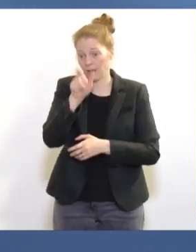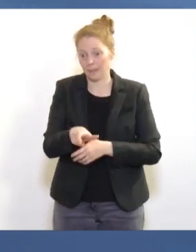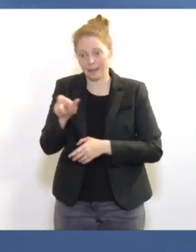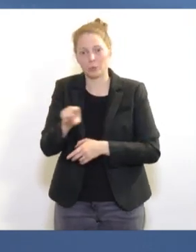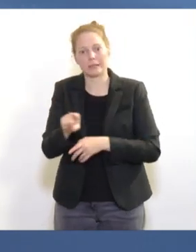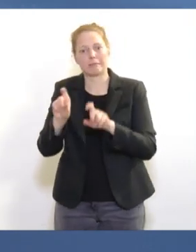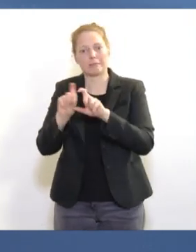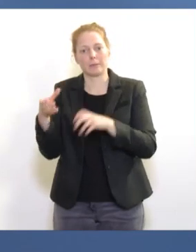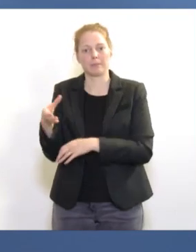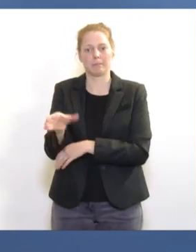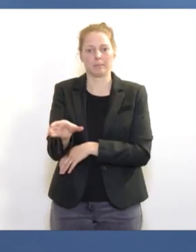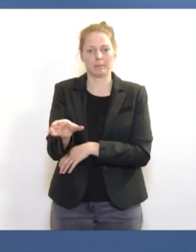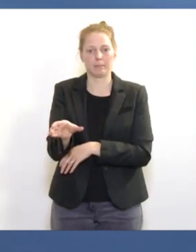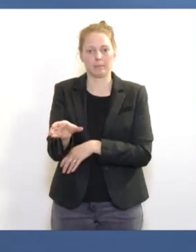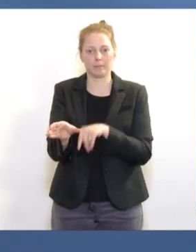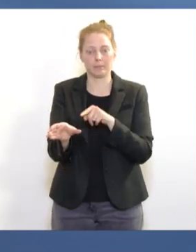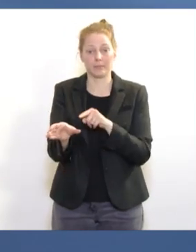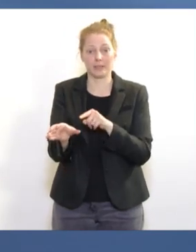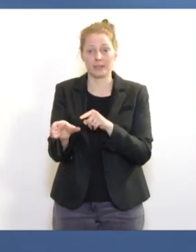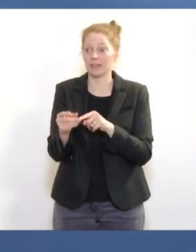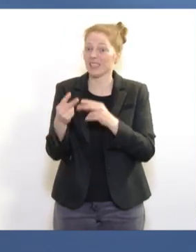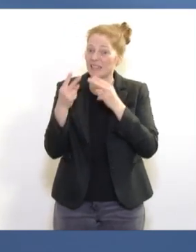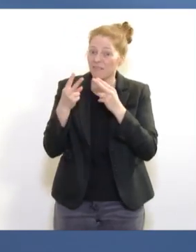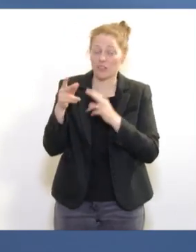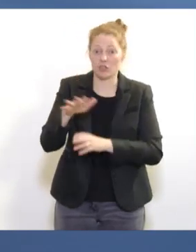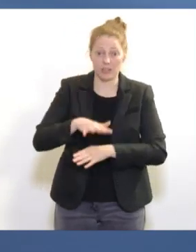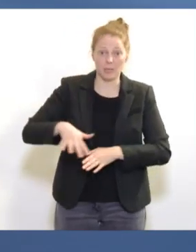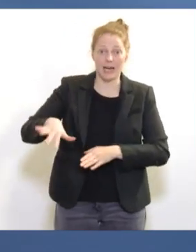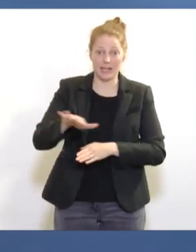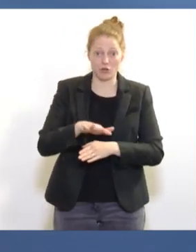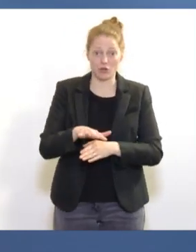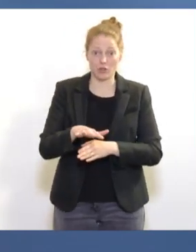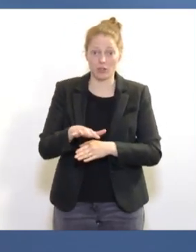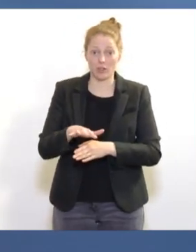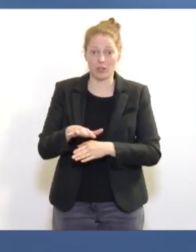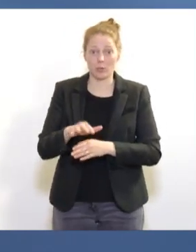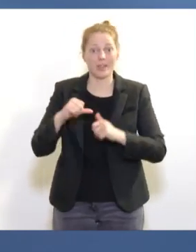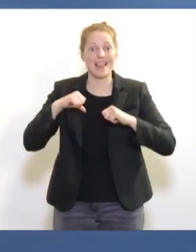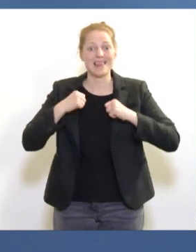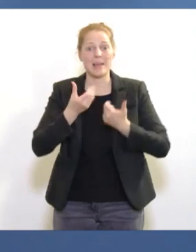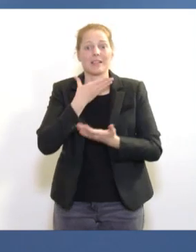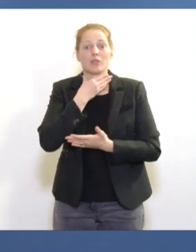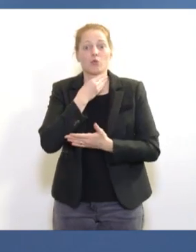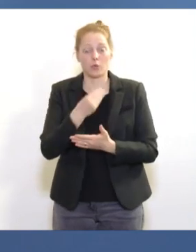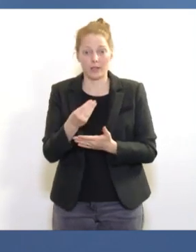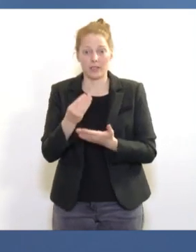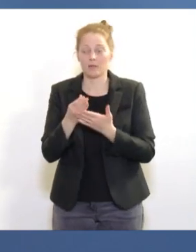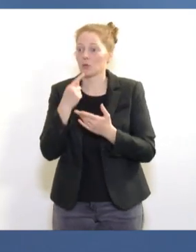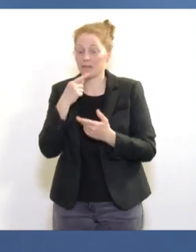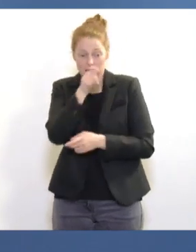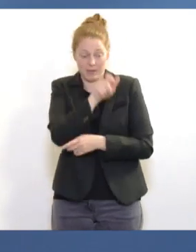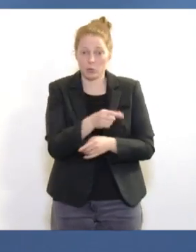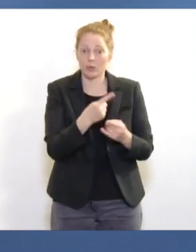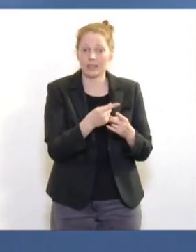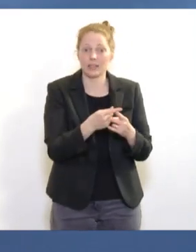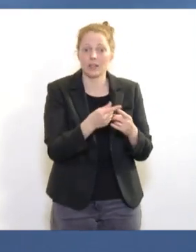Betrieb, den als Sektor essentiell definiert gehen, los schaffen gehen, und zwar aus der Prä-Retret raus schaffen gehen,